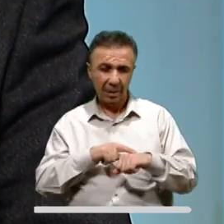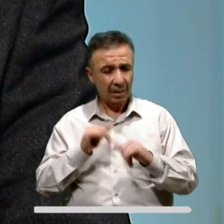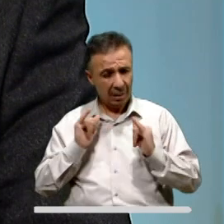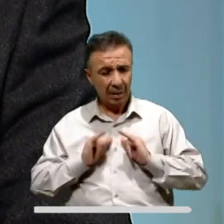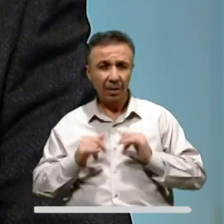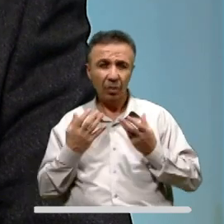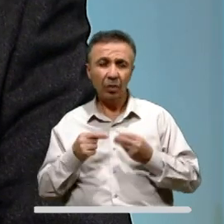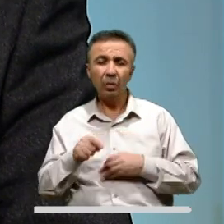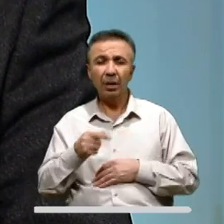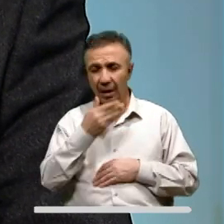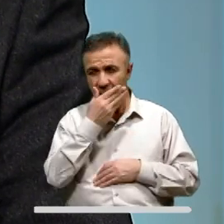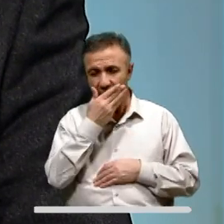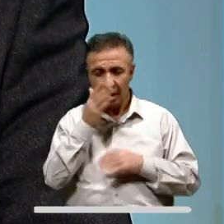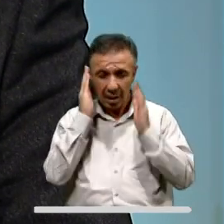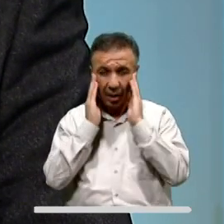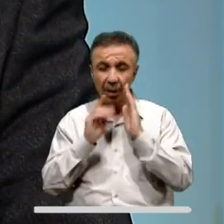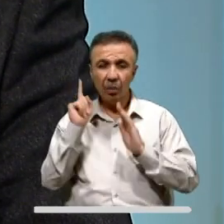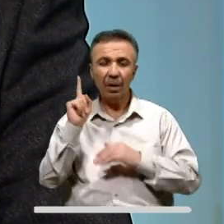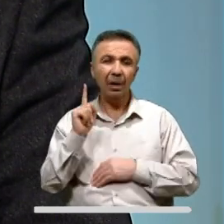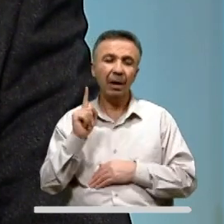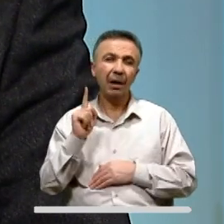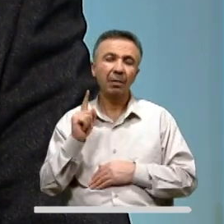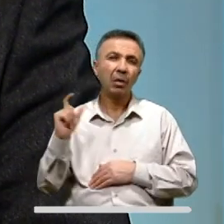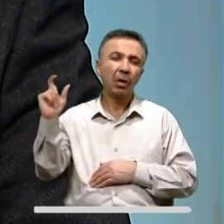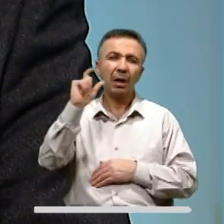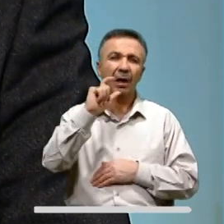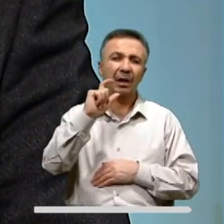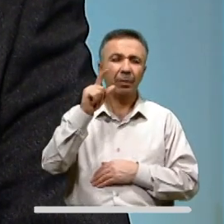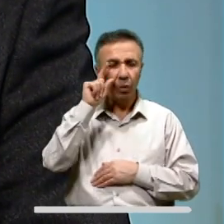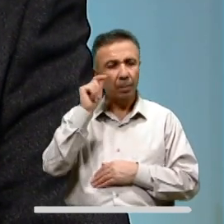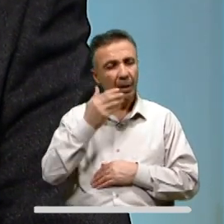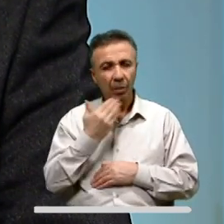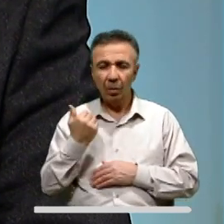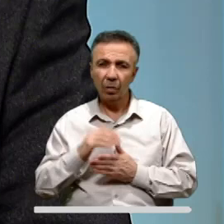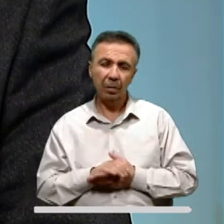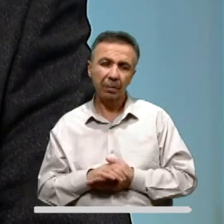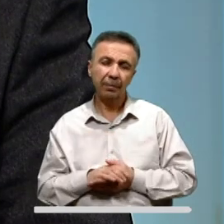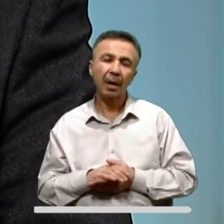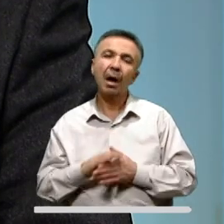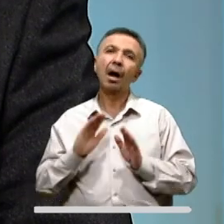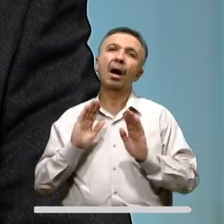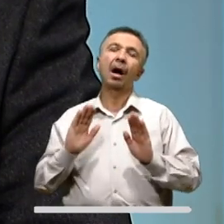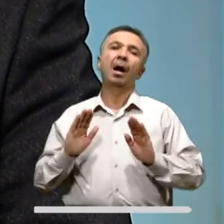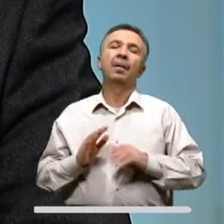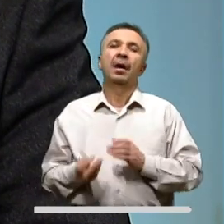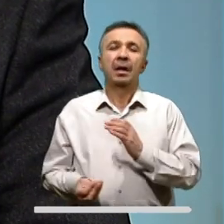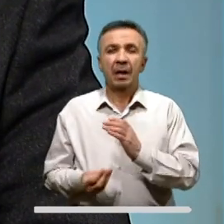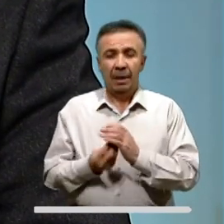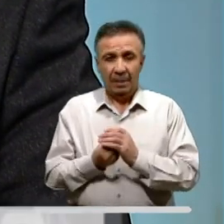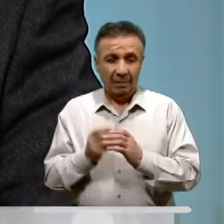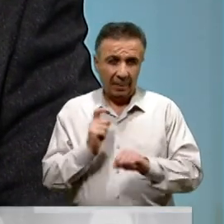bu sene elhamdülillah hilalde herhangi bir ihtilaf da evet, elhamdülillah olmadı. Söz konusu değil. Ama imsakte